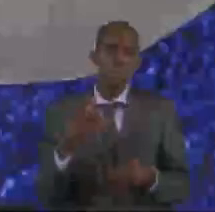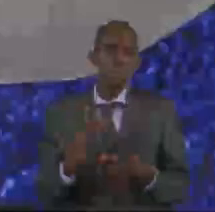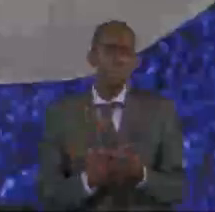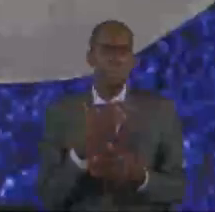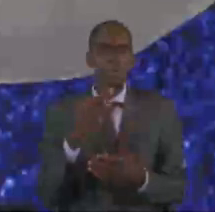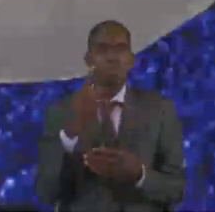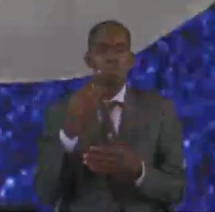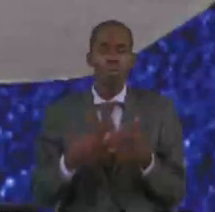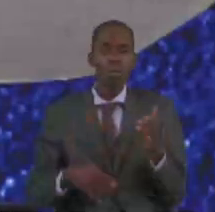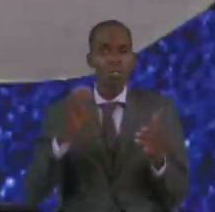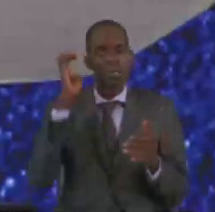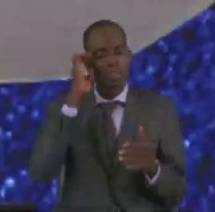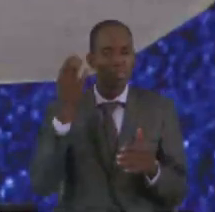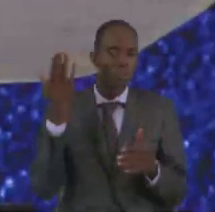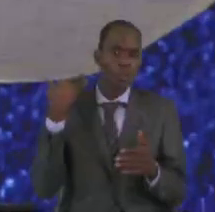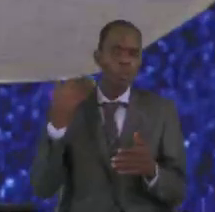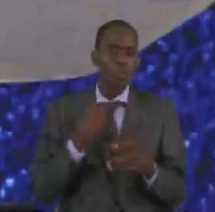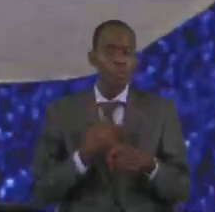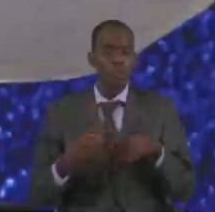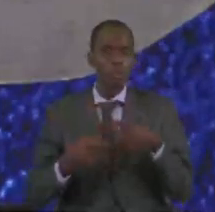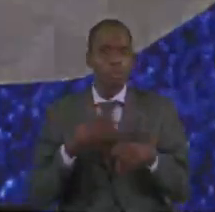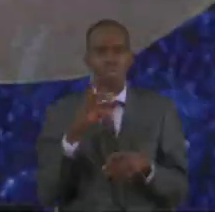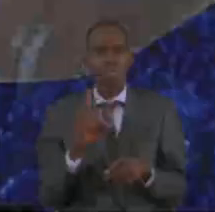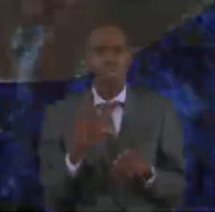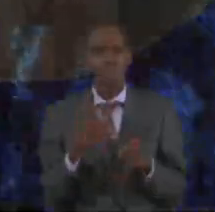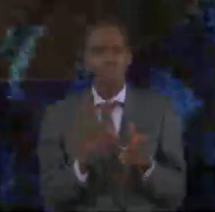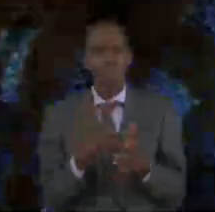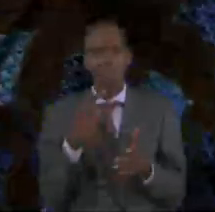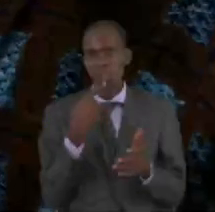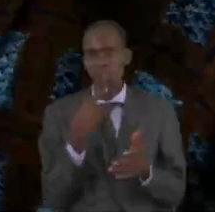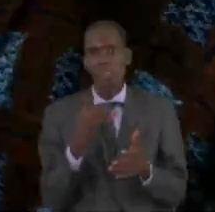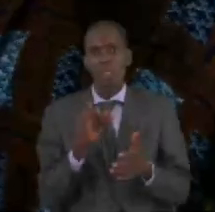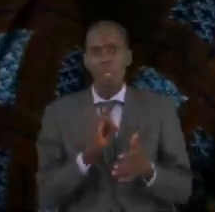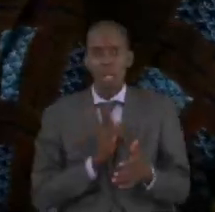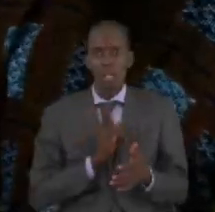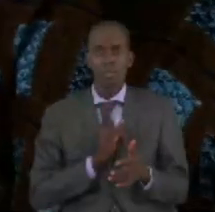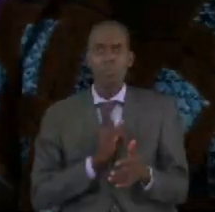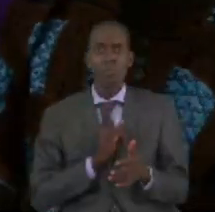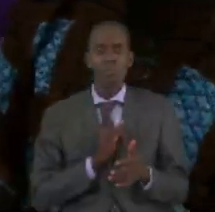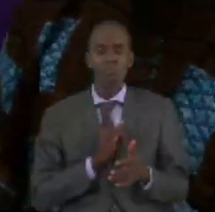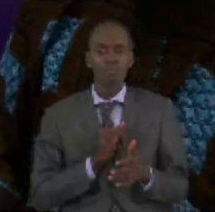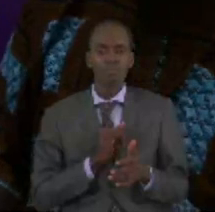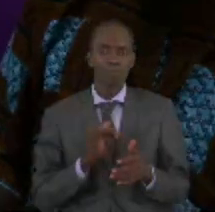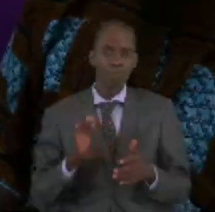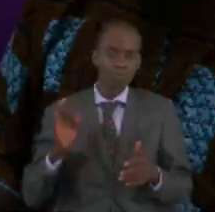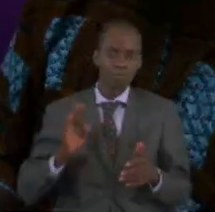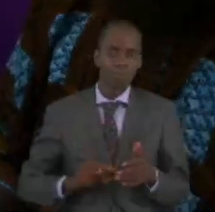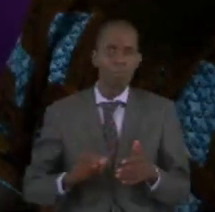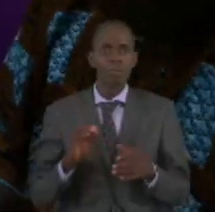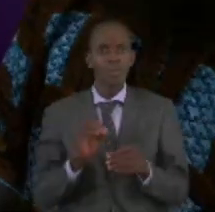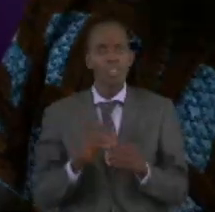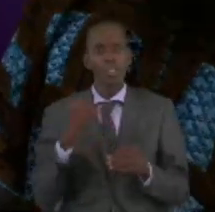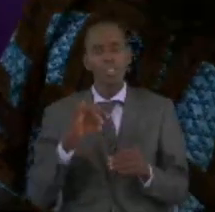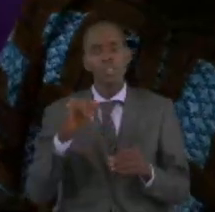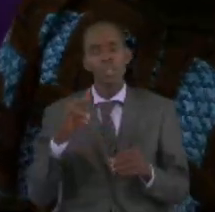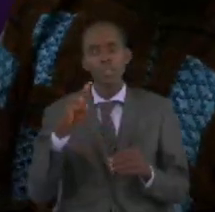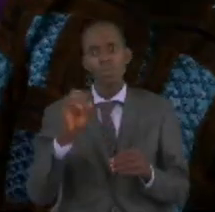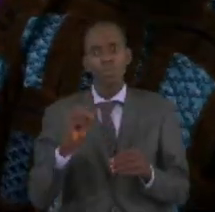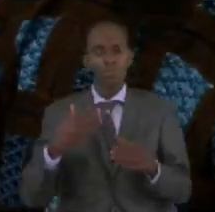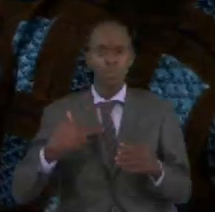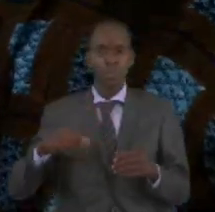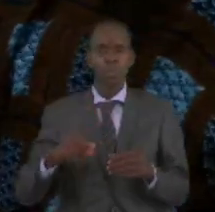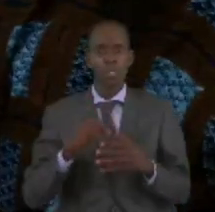qui prêche maintenant l'évangile qu'il avait persécuté. Verset 14. Et comment j'étais plus avancé